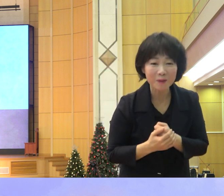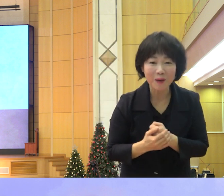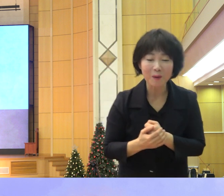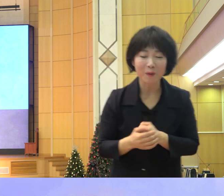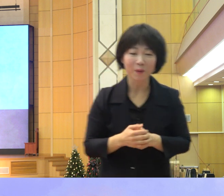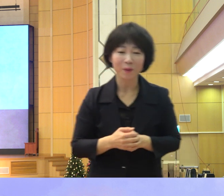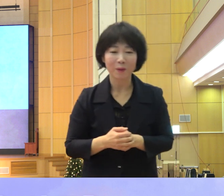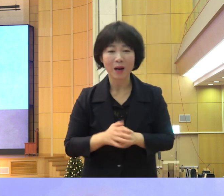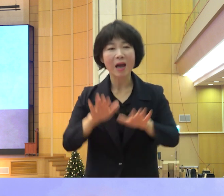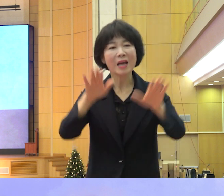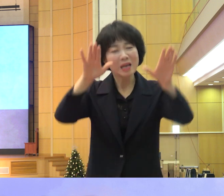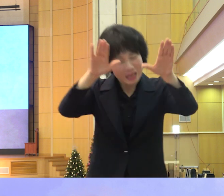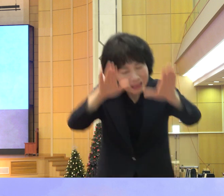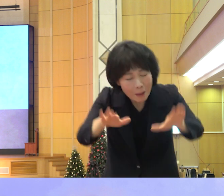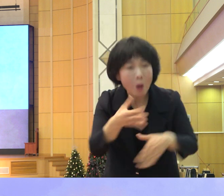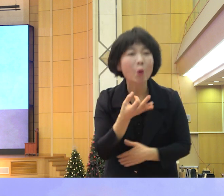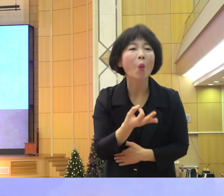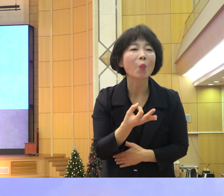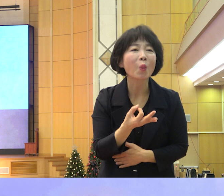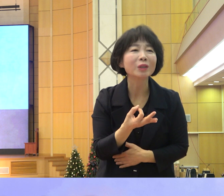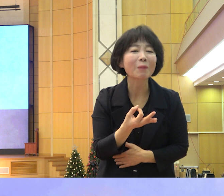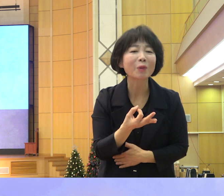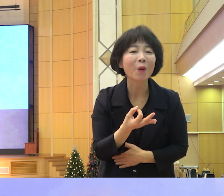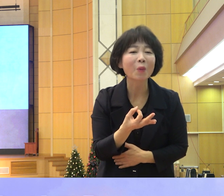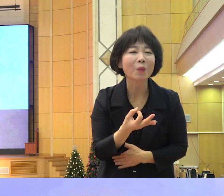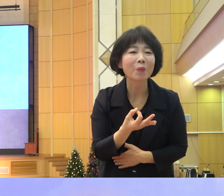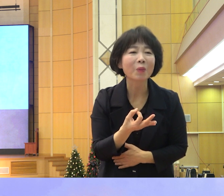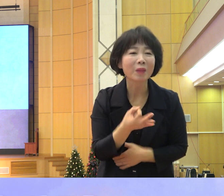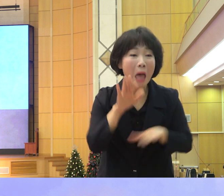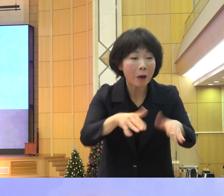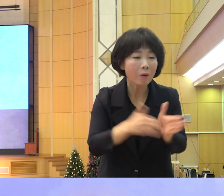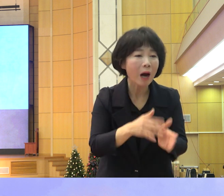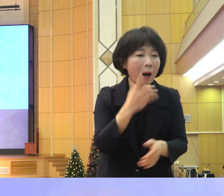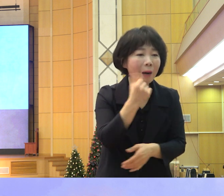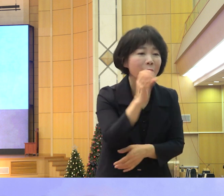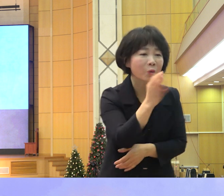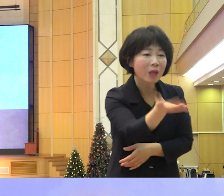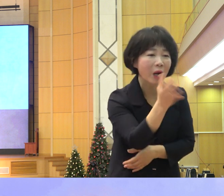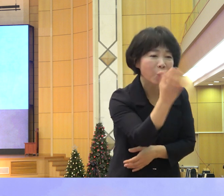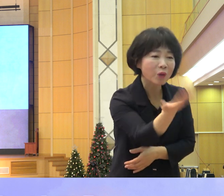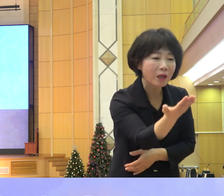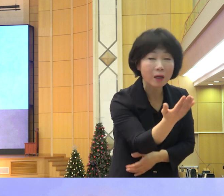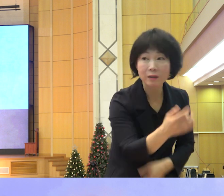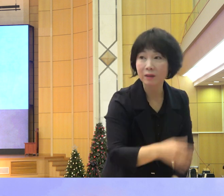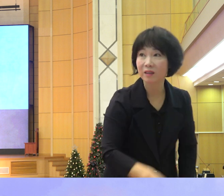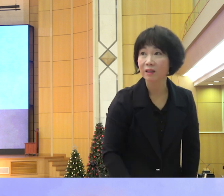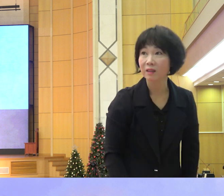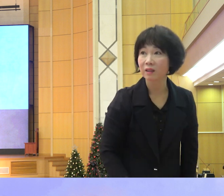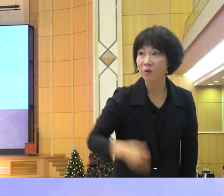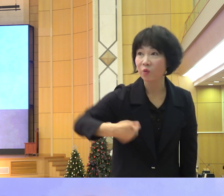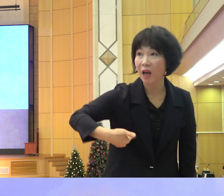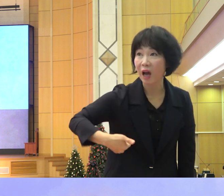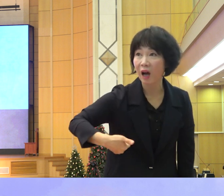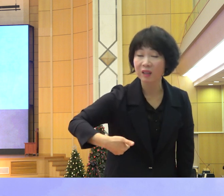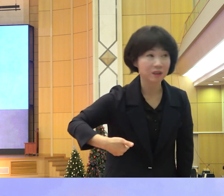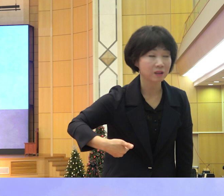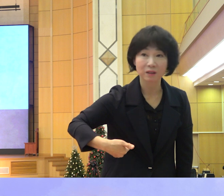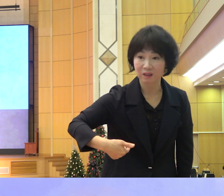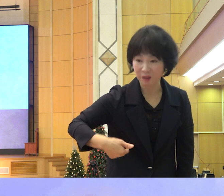세배를 하고 세뱃돈 달라고. 그래서 1,000원짜리 하나 줬어요.